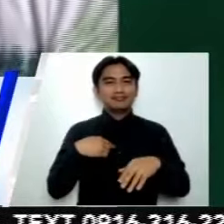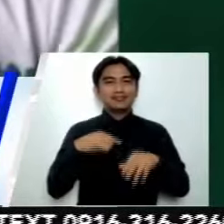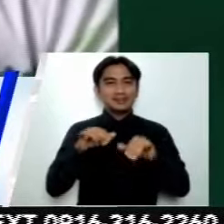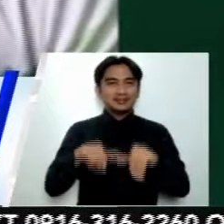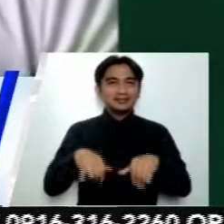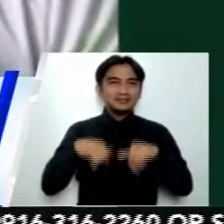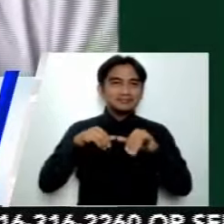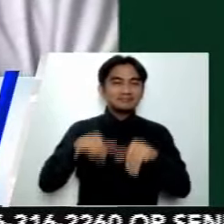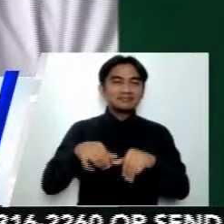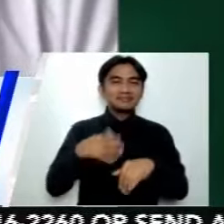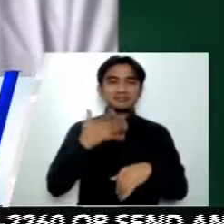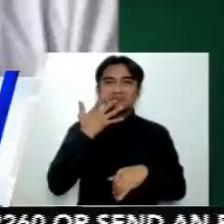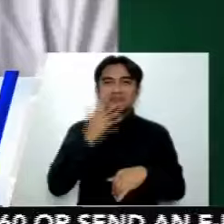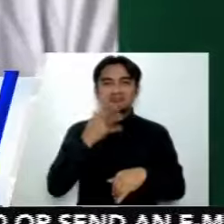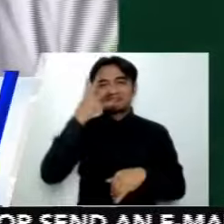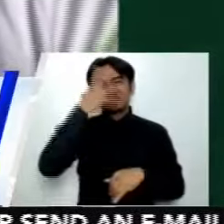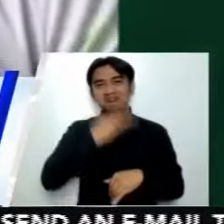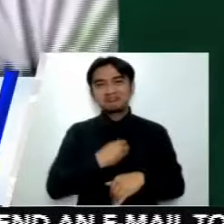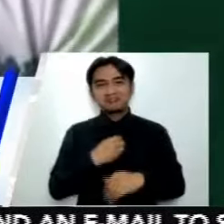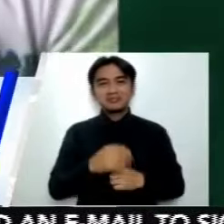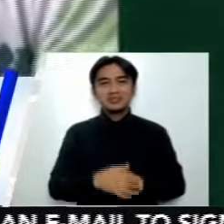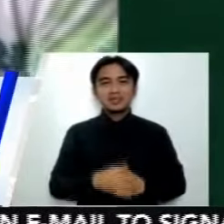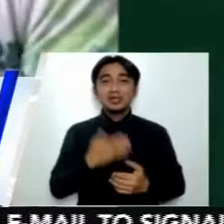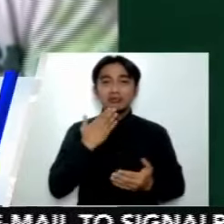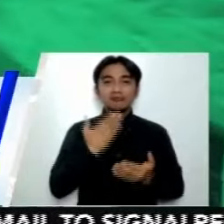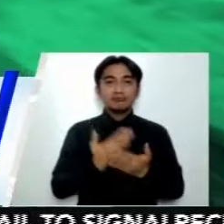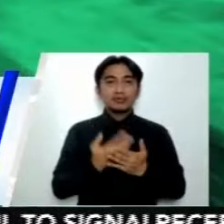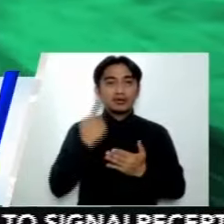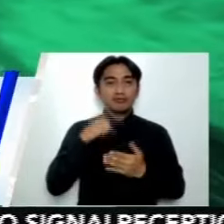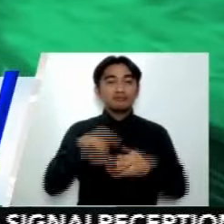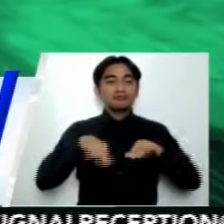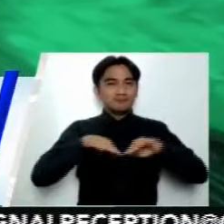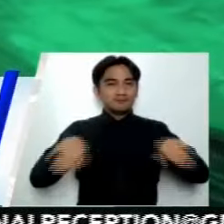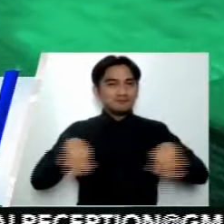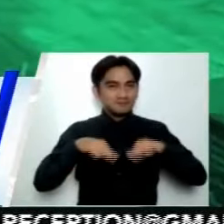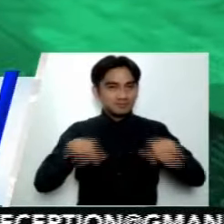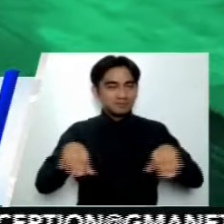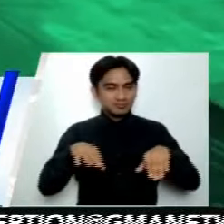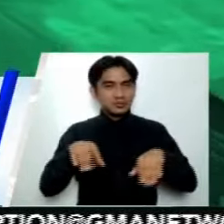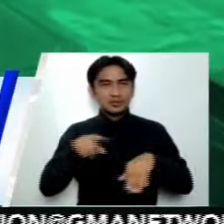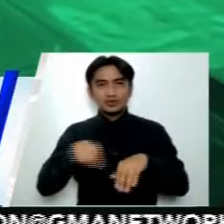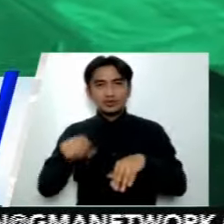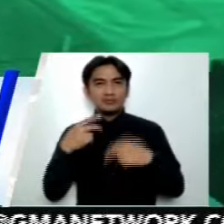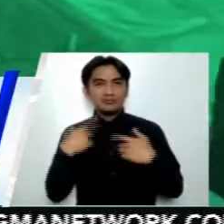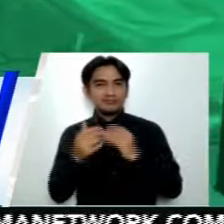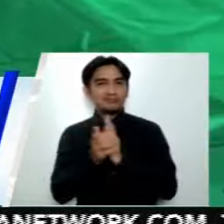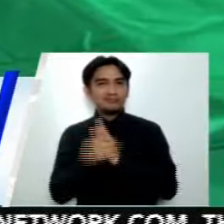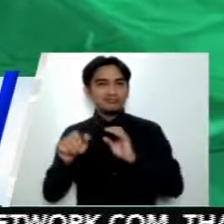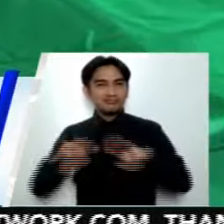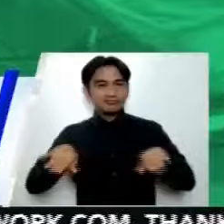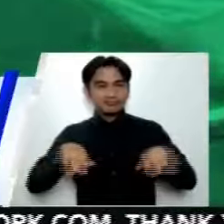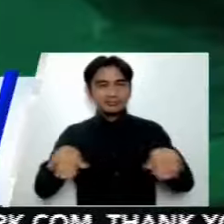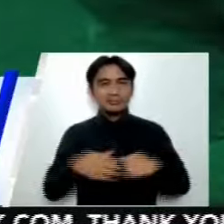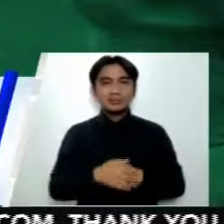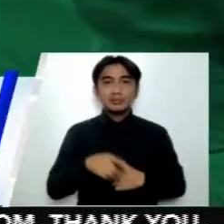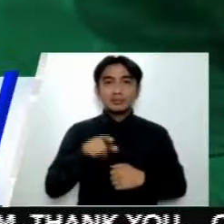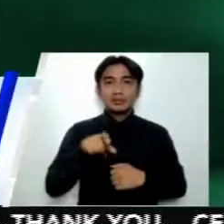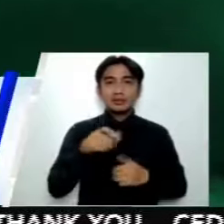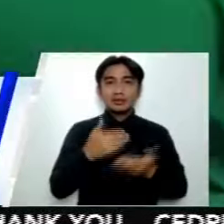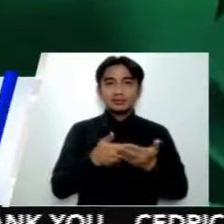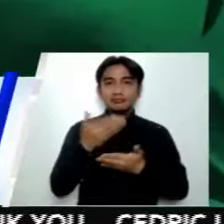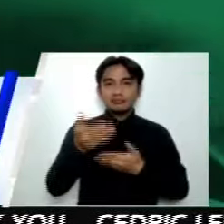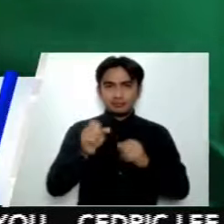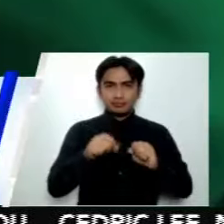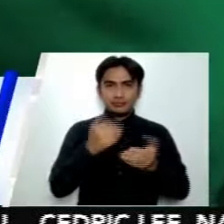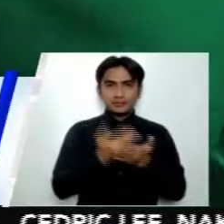good siya for ano non swimmers and swimmers huwag rin daw kalimutang lantakan ng sikat na bibingka na swak sa